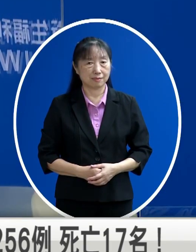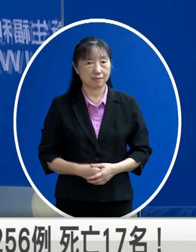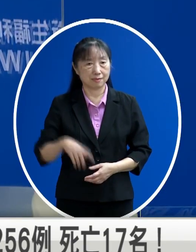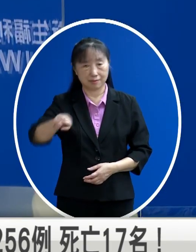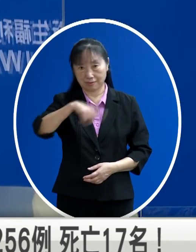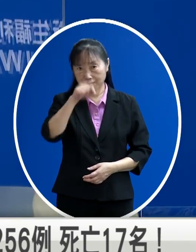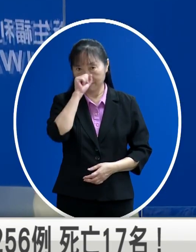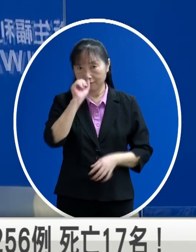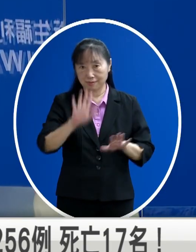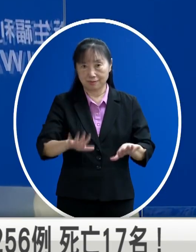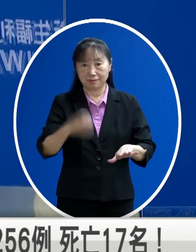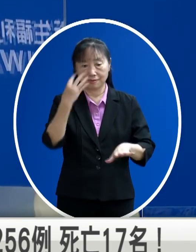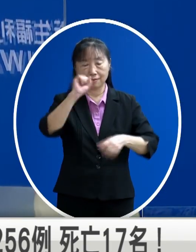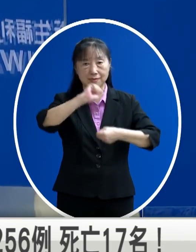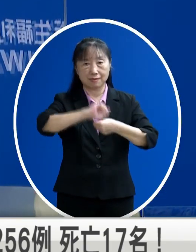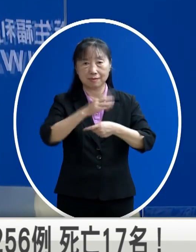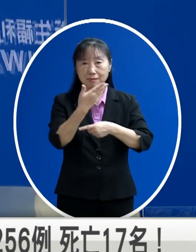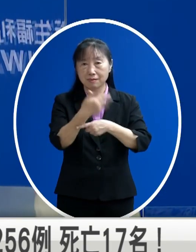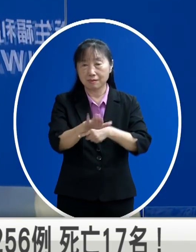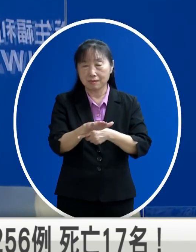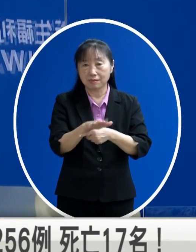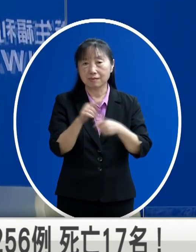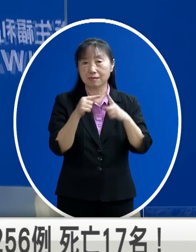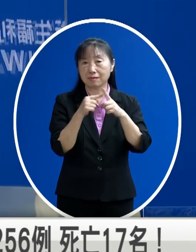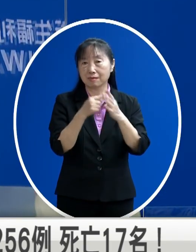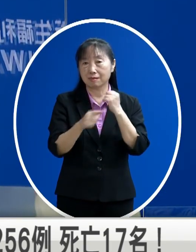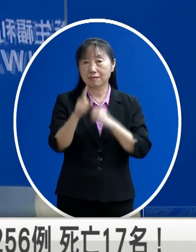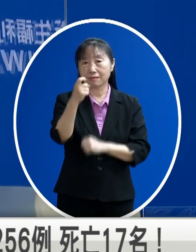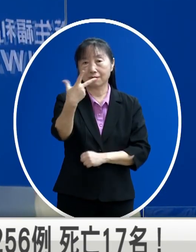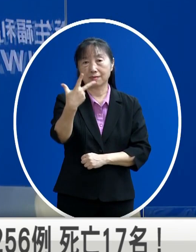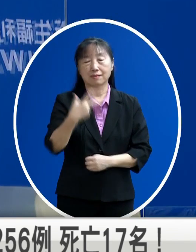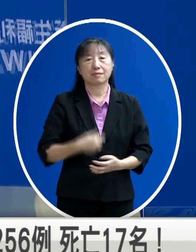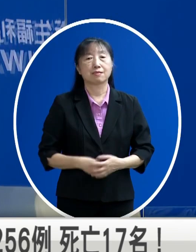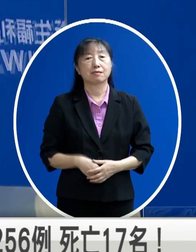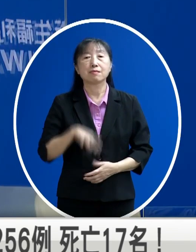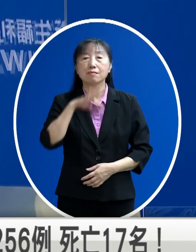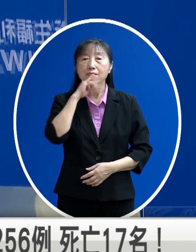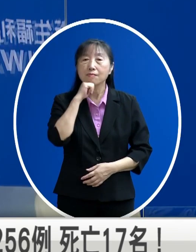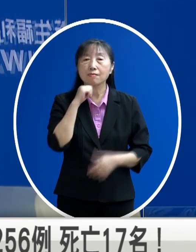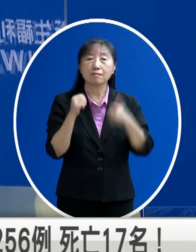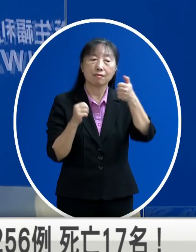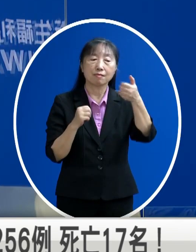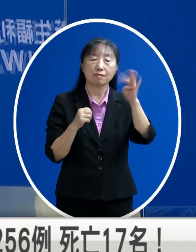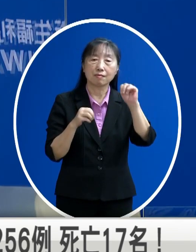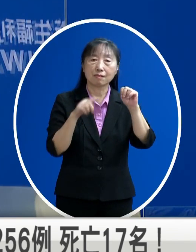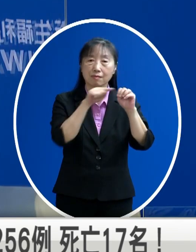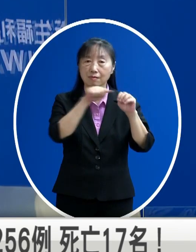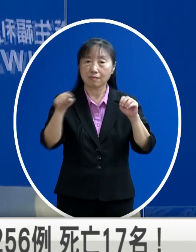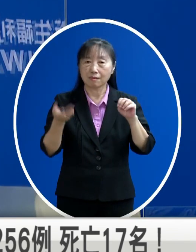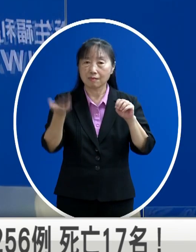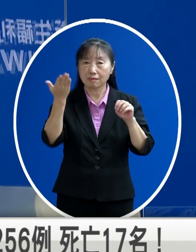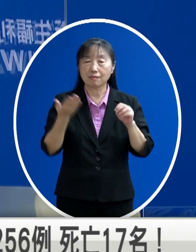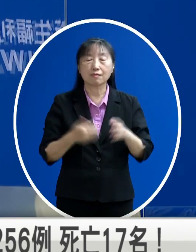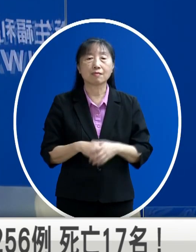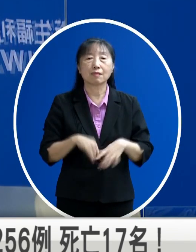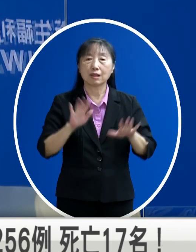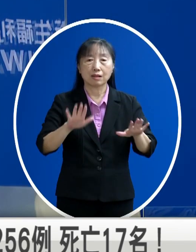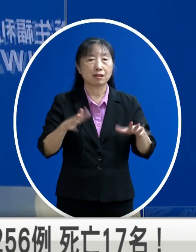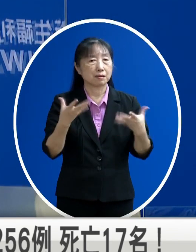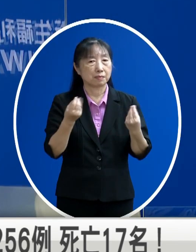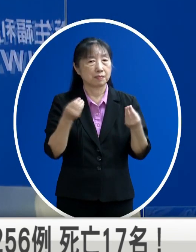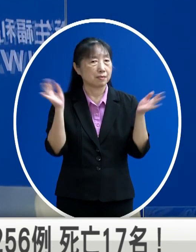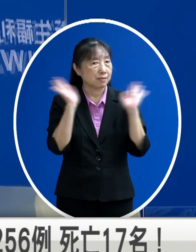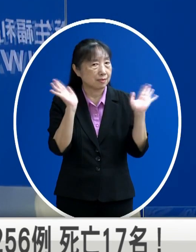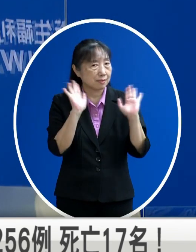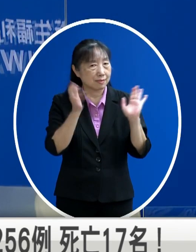好，大家好，今天新增的死亡个案是17例，那年龄都是50多岁以上。我们今天没有这个